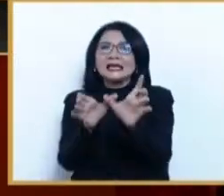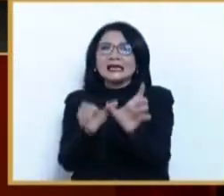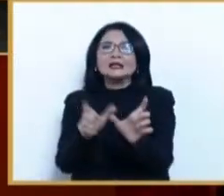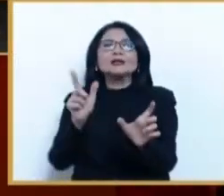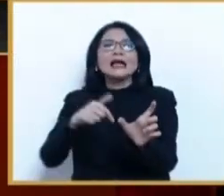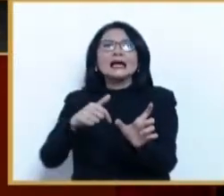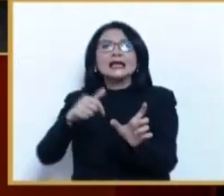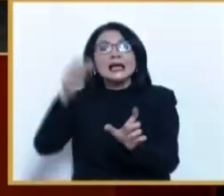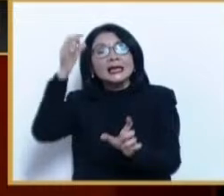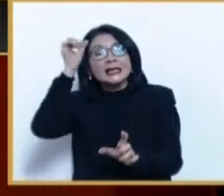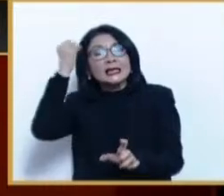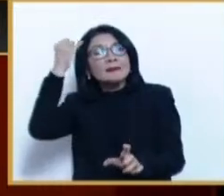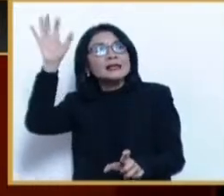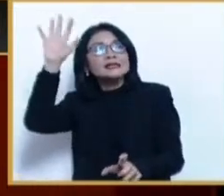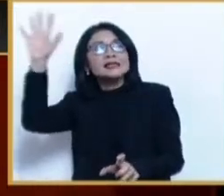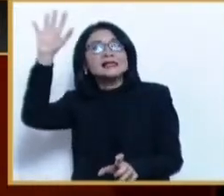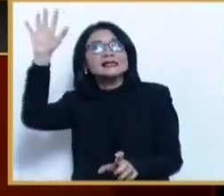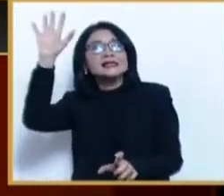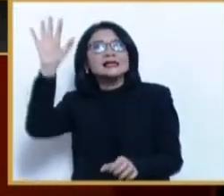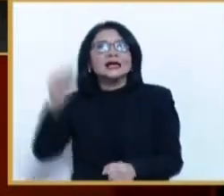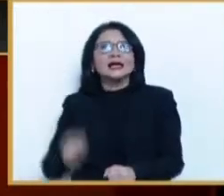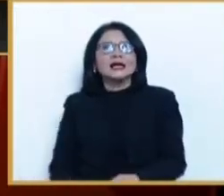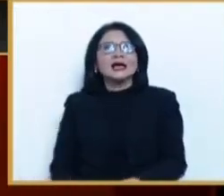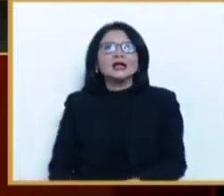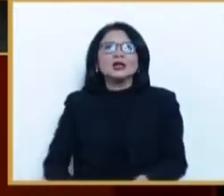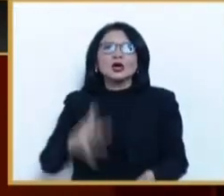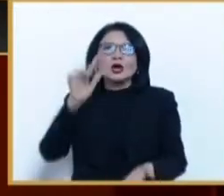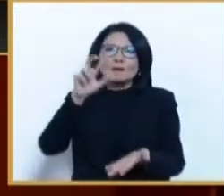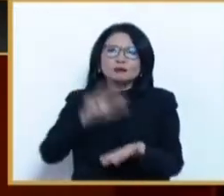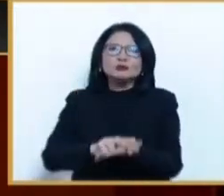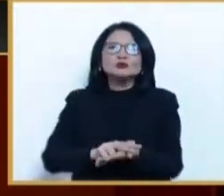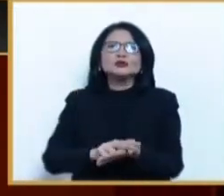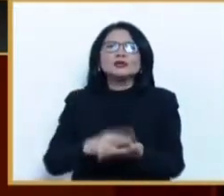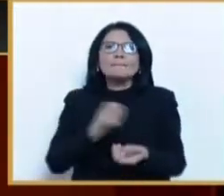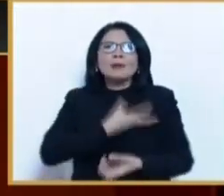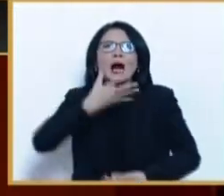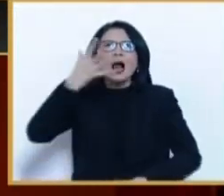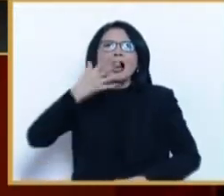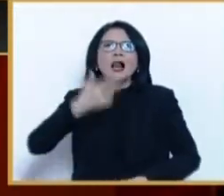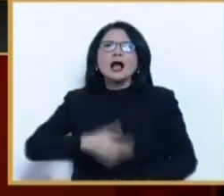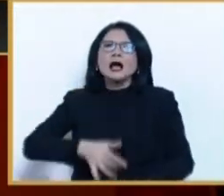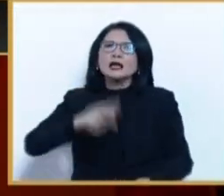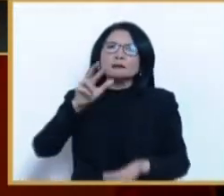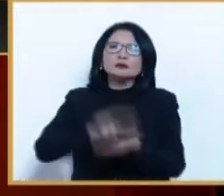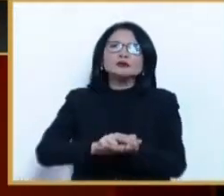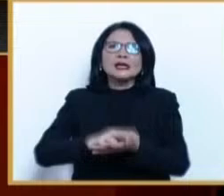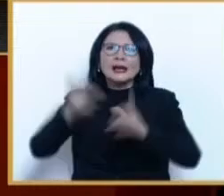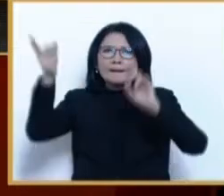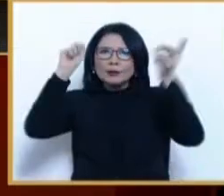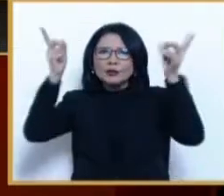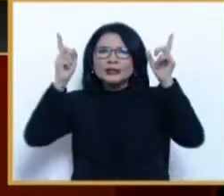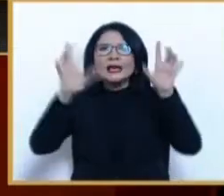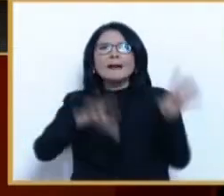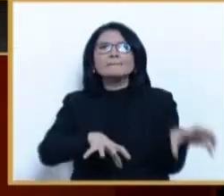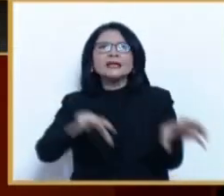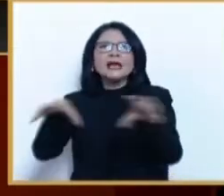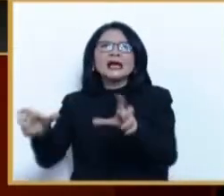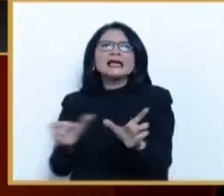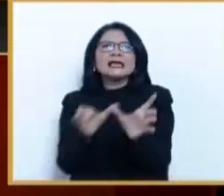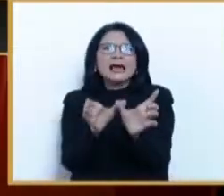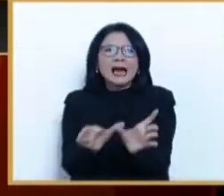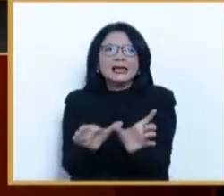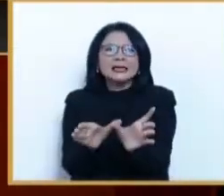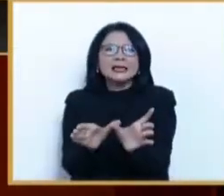imajinasi oleh sebuah keputusan mahal keputusan politik pindah ke sana menjadi